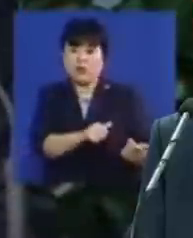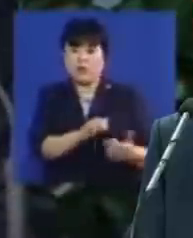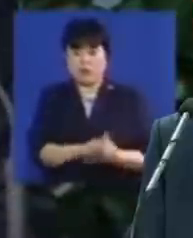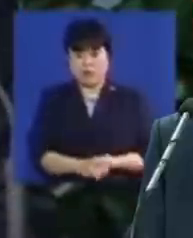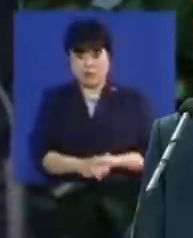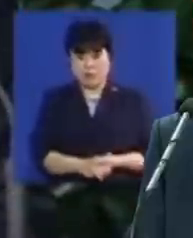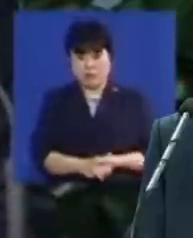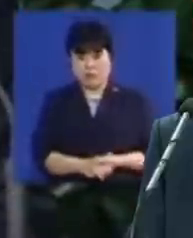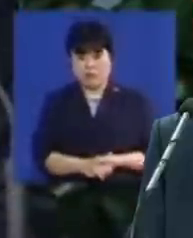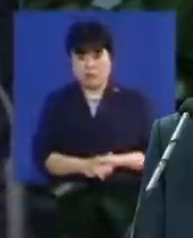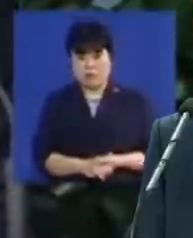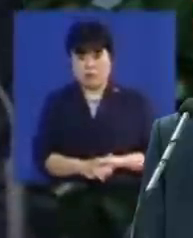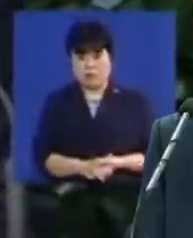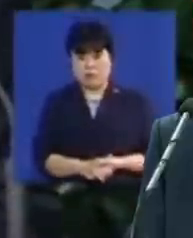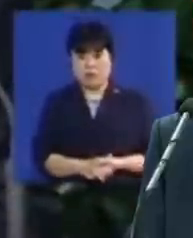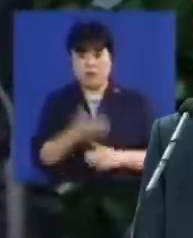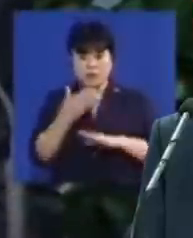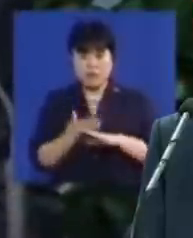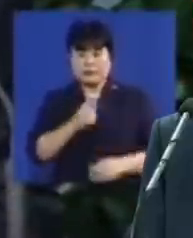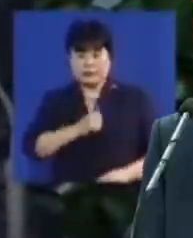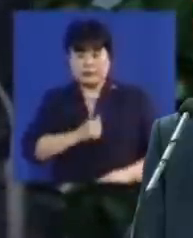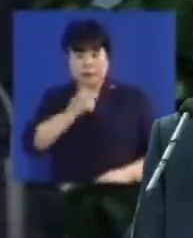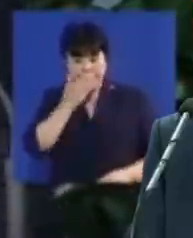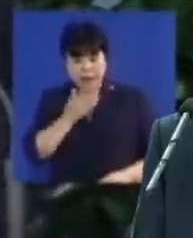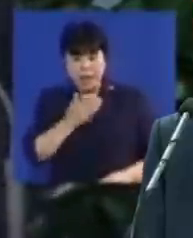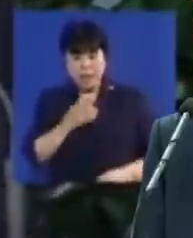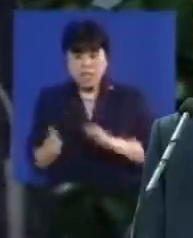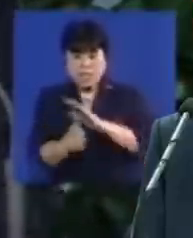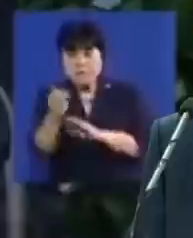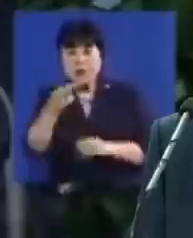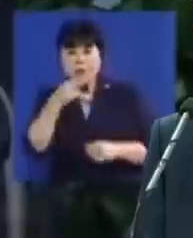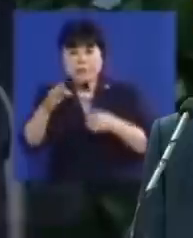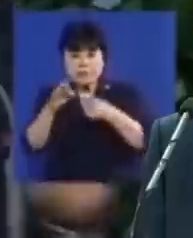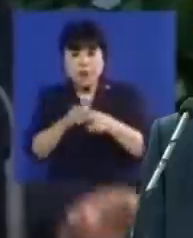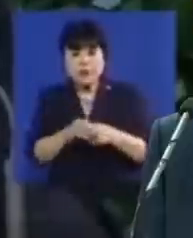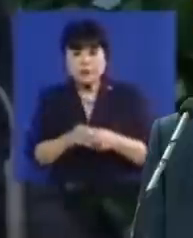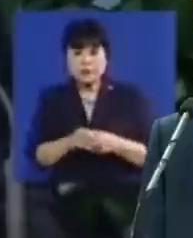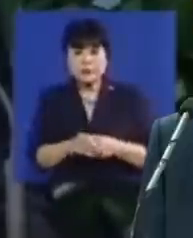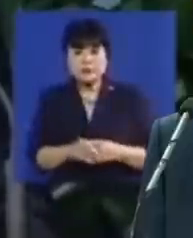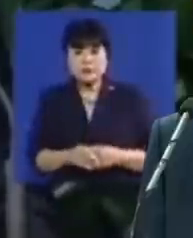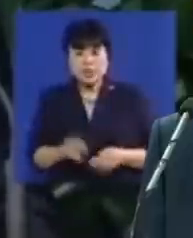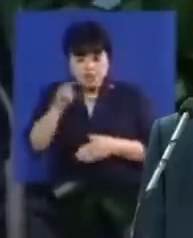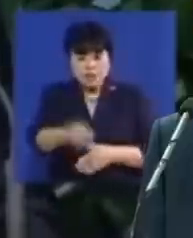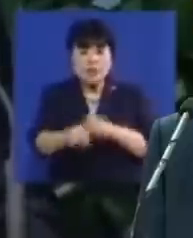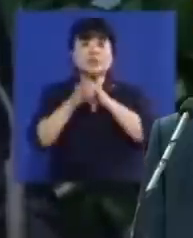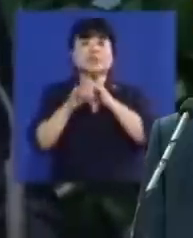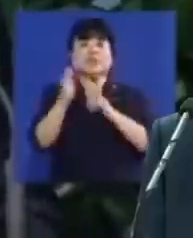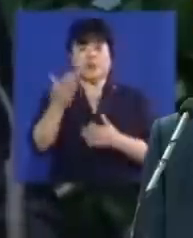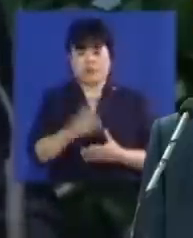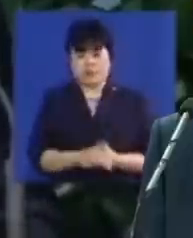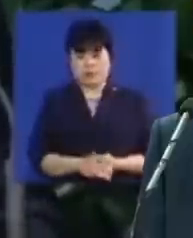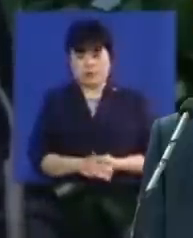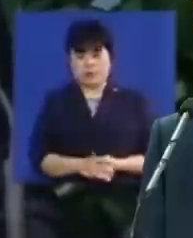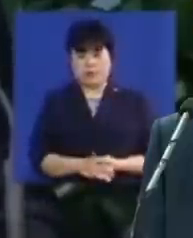못합니다. 다른 건 다 참을 수 있지만 희망이 없는데 뭐 참을 거면 뛰어내리지 뭐.